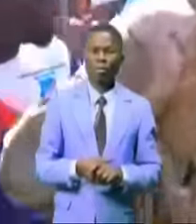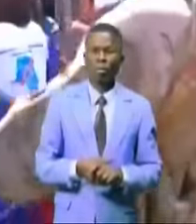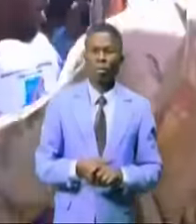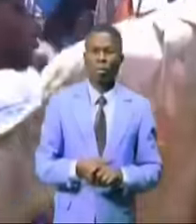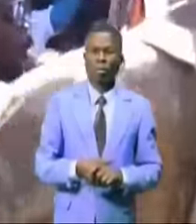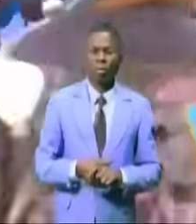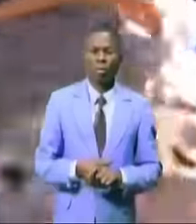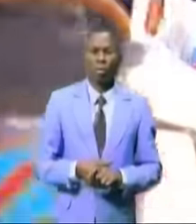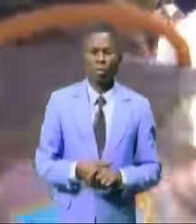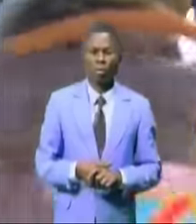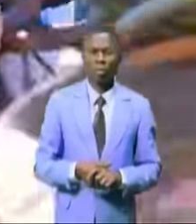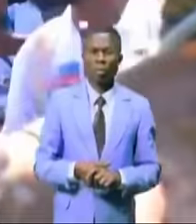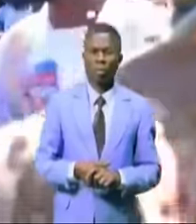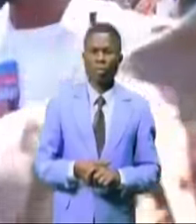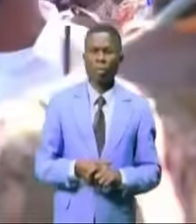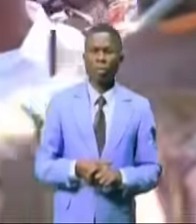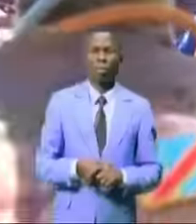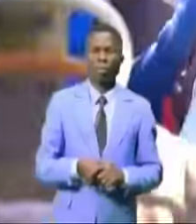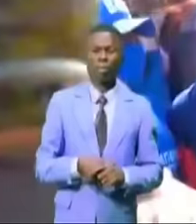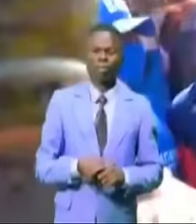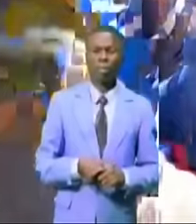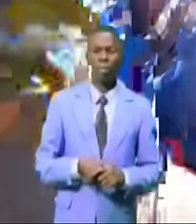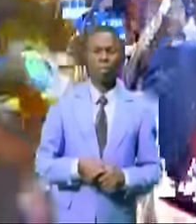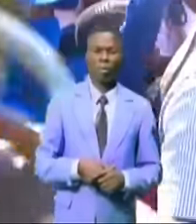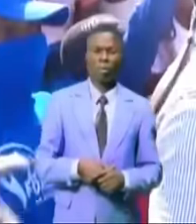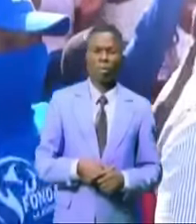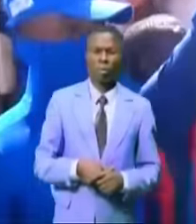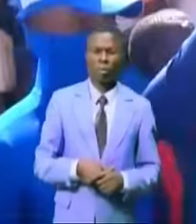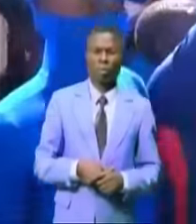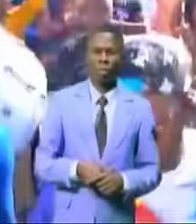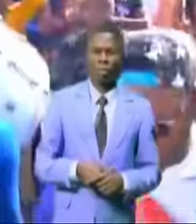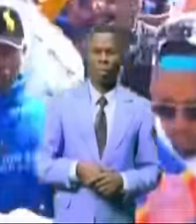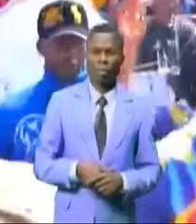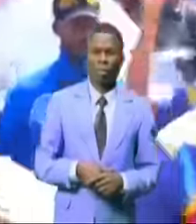Kachal. Ce fils du terroir était déjà attendu depuis la veille.